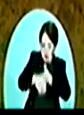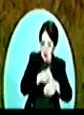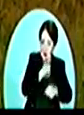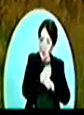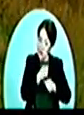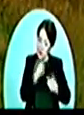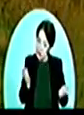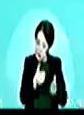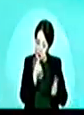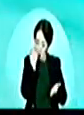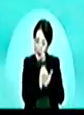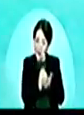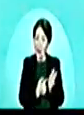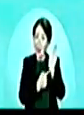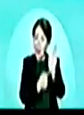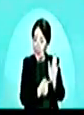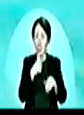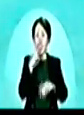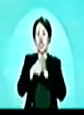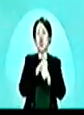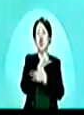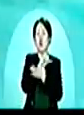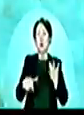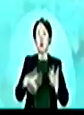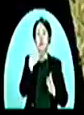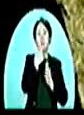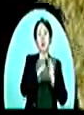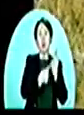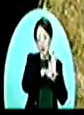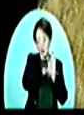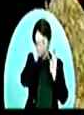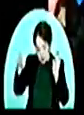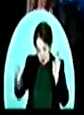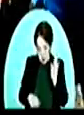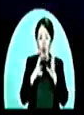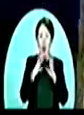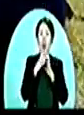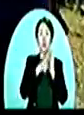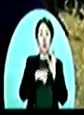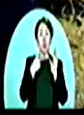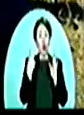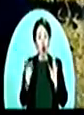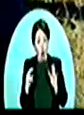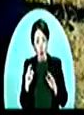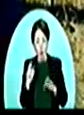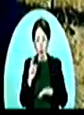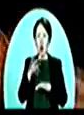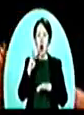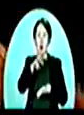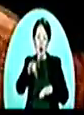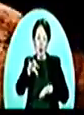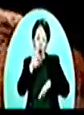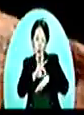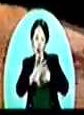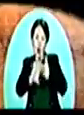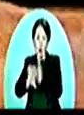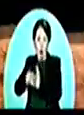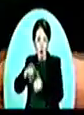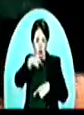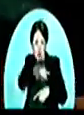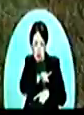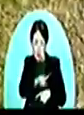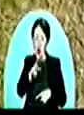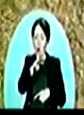өрнүүлэх тогтоолыг батлан гаргаж жил бүрийн 5-р сарын 1-ээс 10-р сарын 21 хүртэл мал сүргийг элдв өвчнөөс урьдчилан сэргийлэх